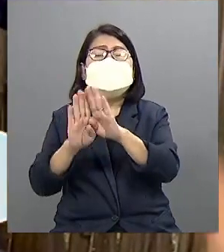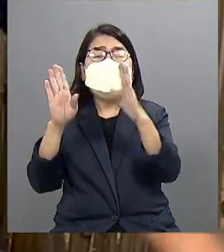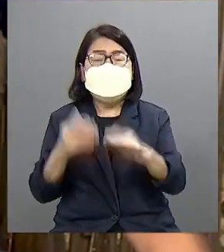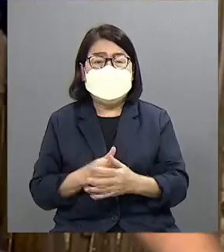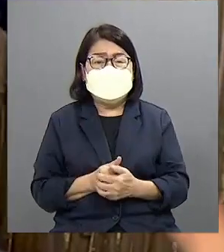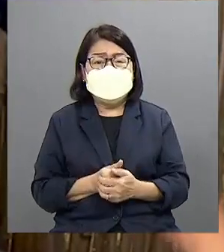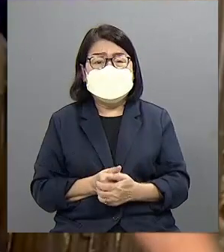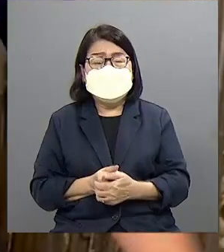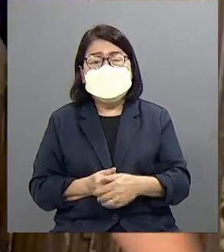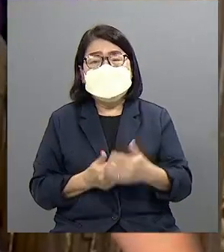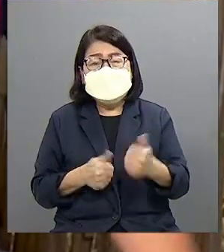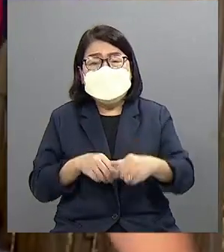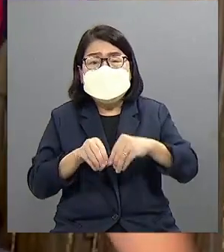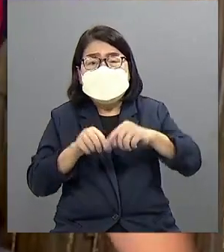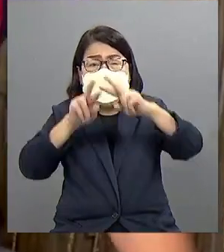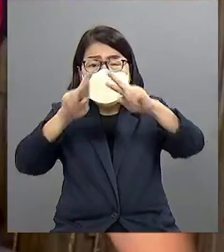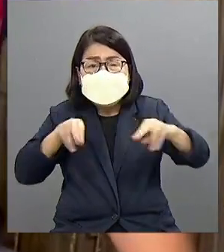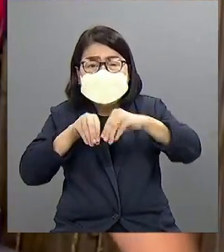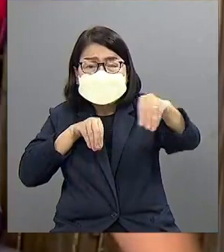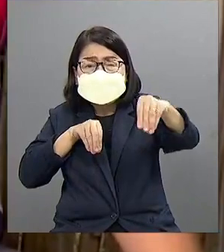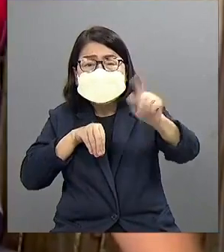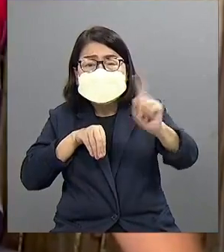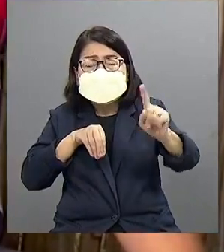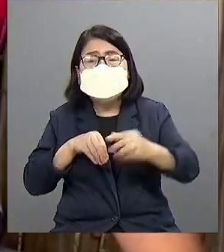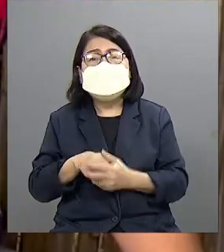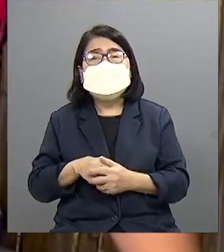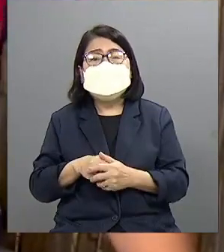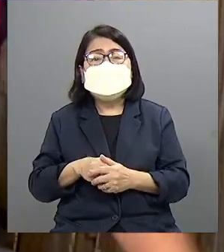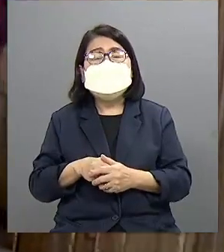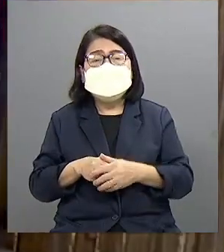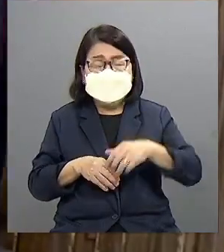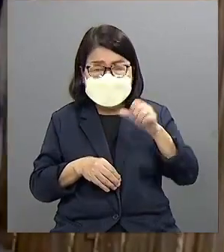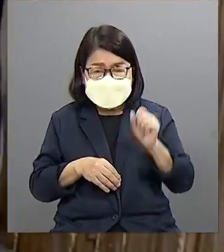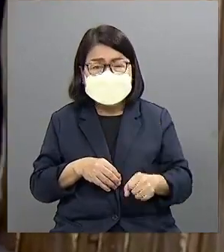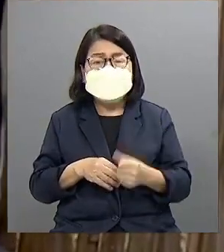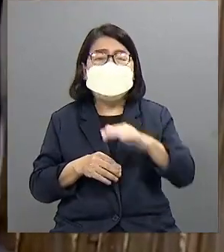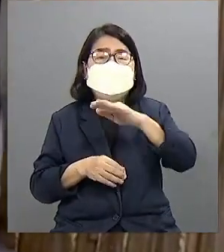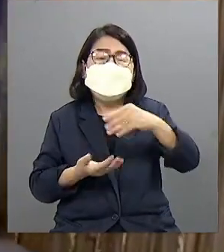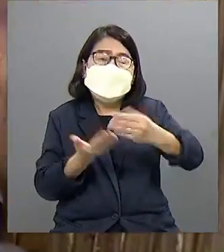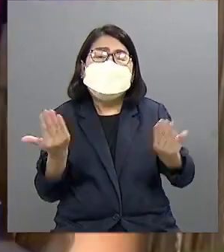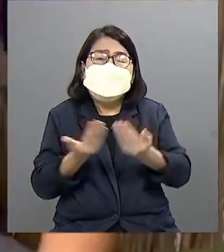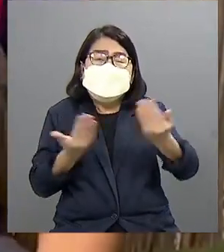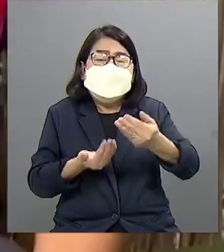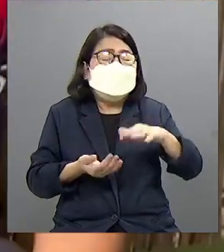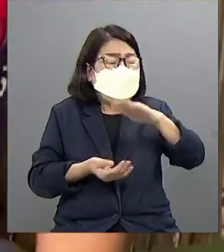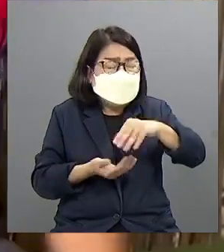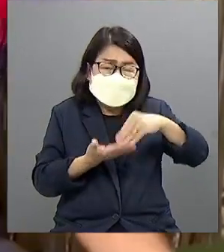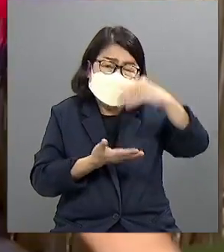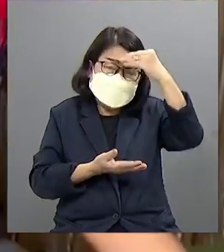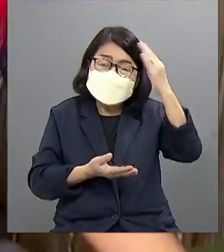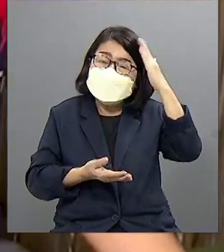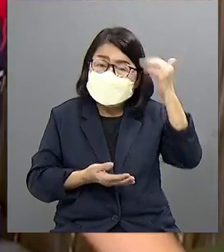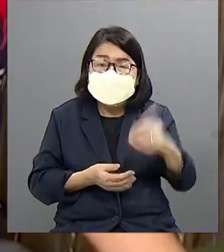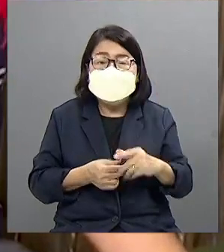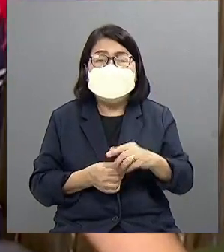บบ ที่จะต้องไปเรียนในตามภาค เขาจะนอนได้ยังไง ใช่เขาจะนอนยังไงแล้วก็น่าสงสารมากอย่างตัวเองแล้วก็น่าสงสารเพราะ